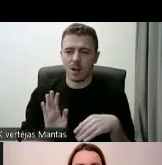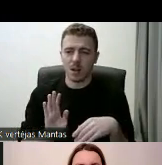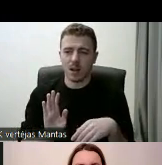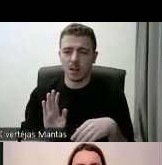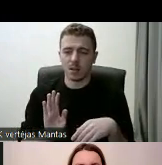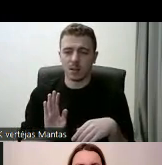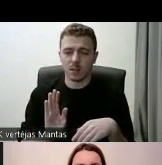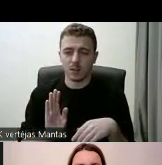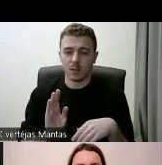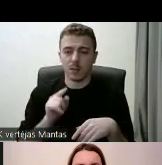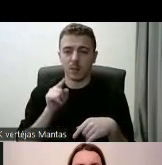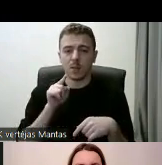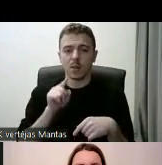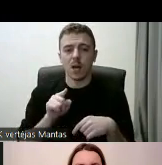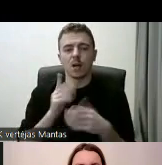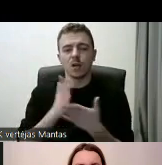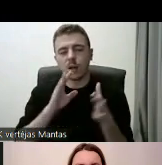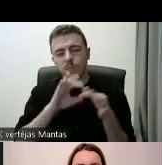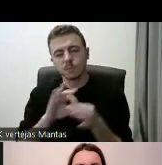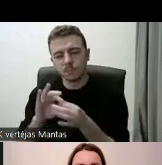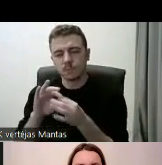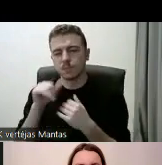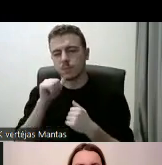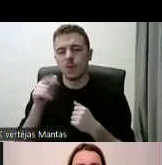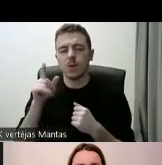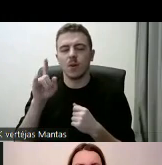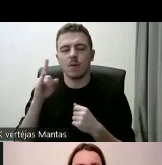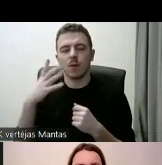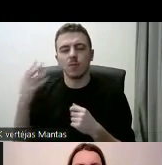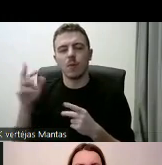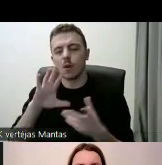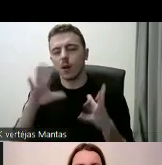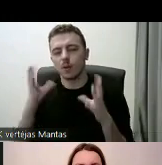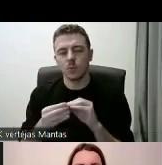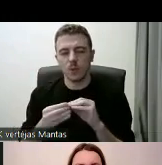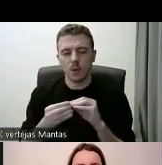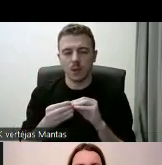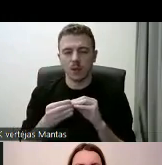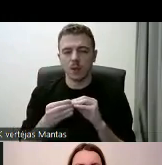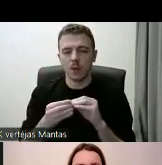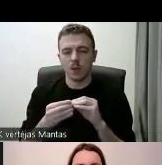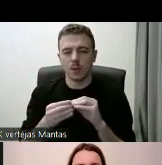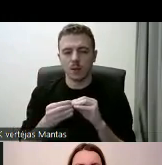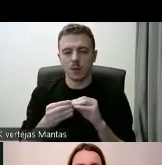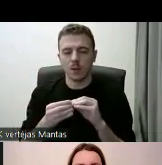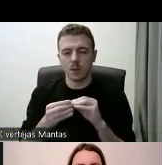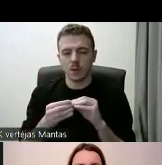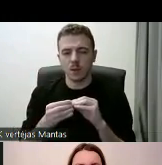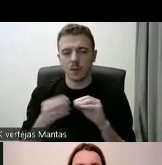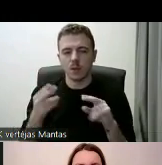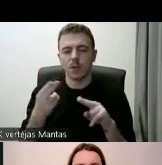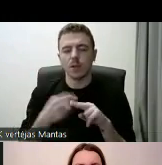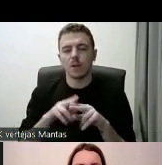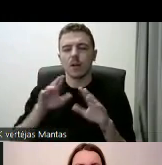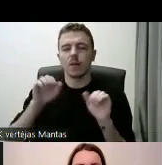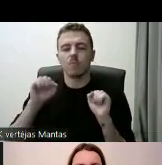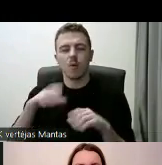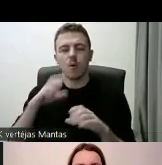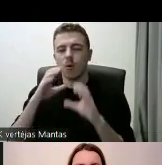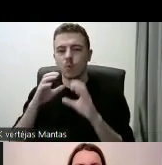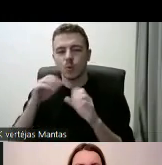Kaip aiškiai ji yra susieta su mokinių rezultatais ir ar yra susieta. Ir kaip mes tai galime komunikuoti